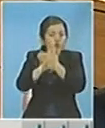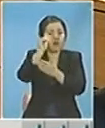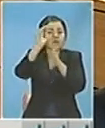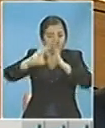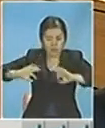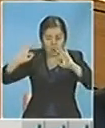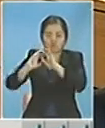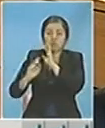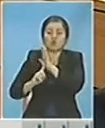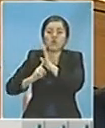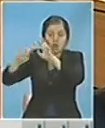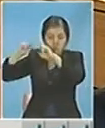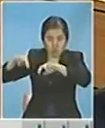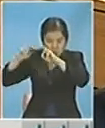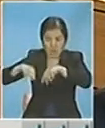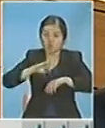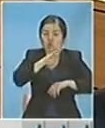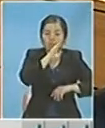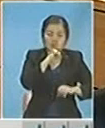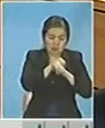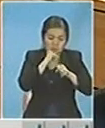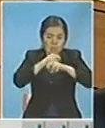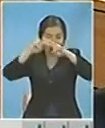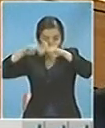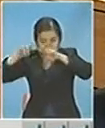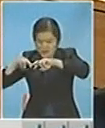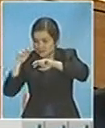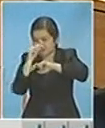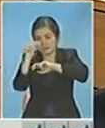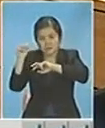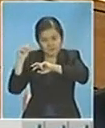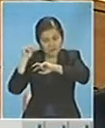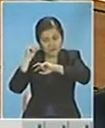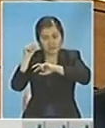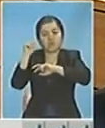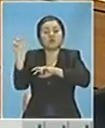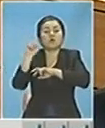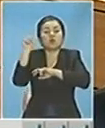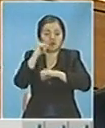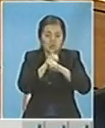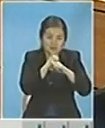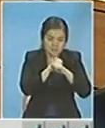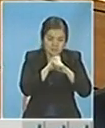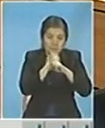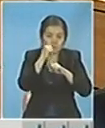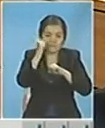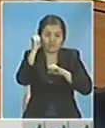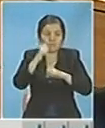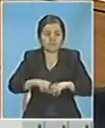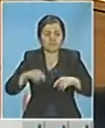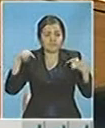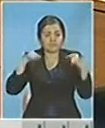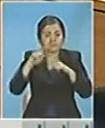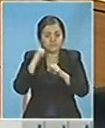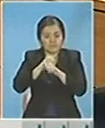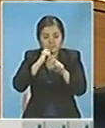ยค้นคว้านะครับหากว่ามีการสำรวจวิจัยค้นคว้าที่ดีเลิศเนี่ยเราก็จะได้ผลิตผลสร้างสารทางสมองที่ดีเลิศและ